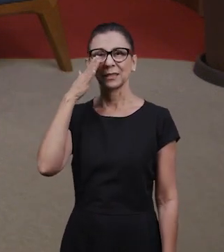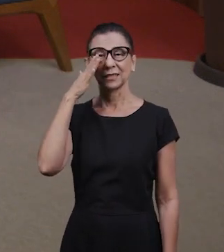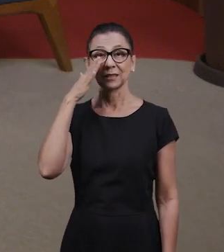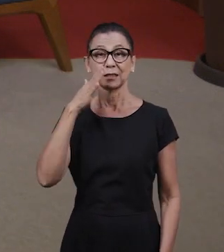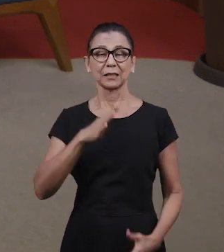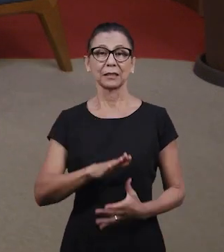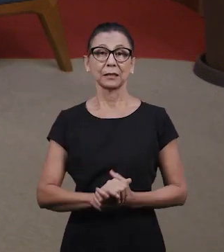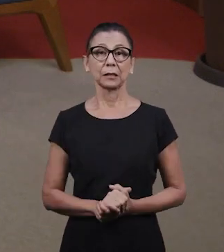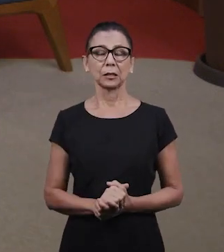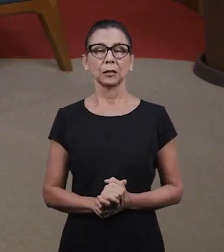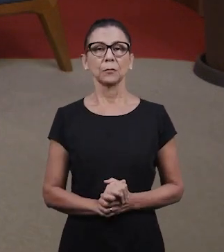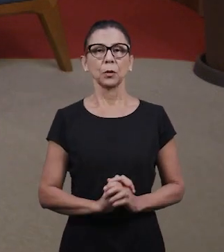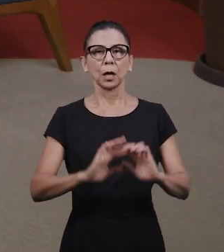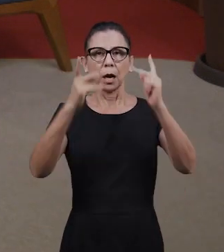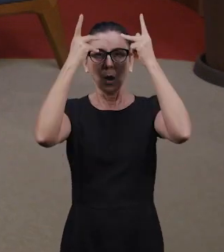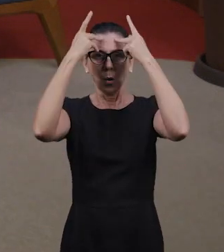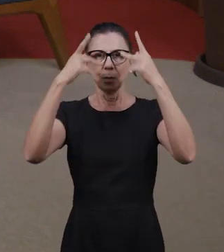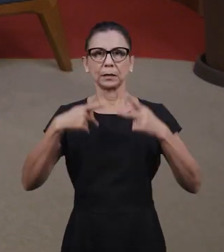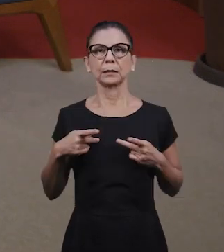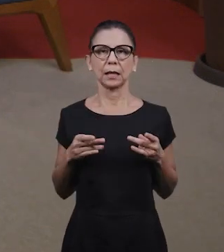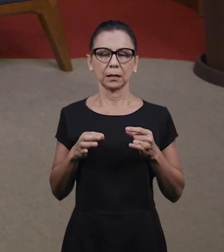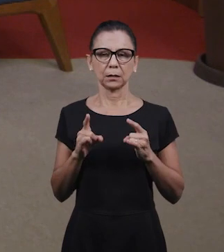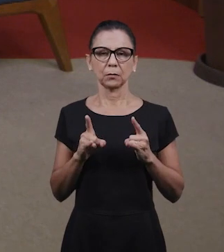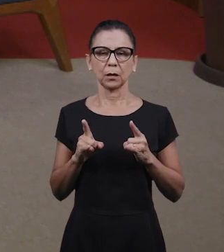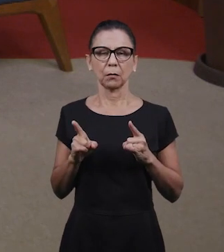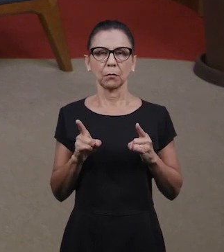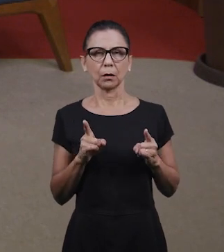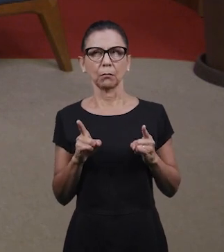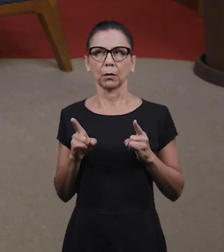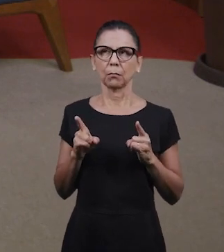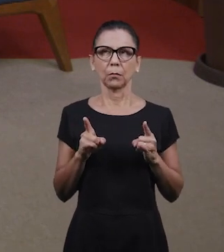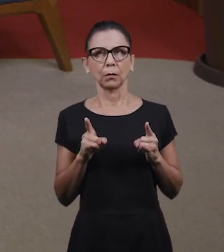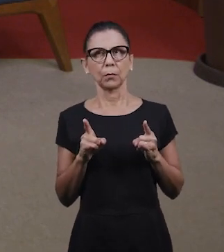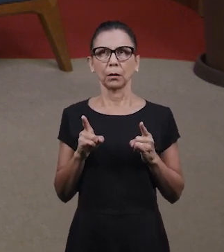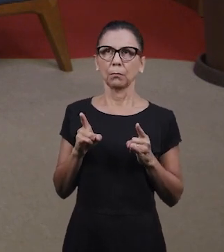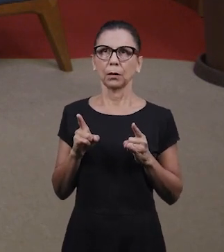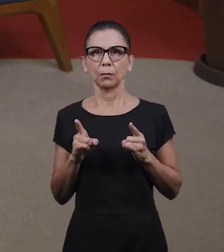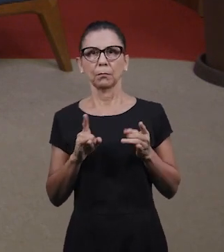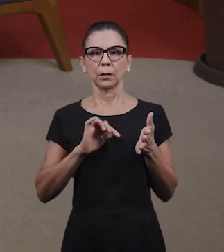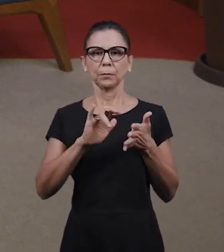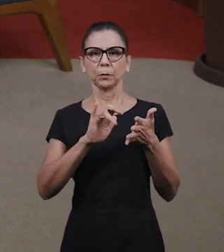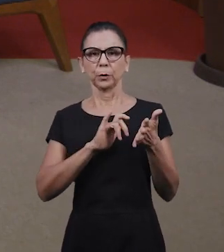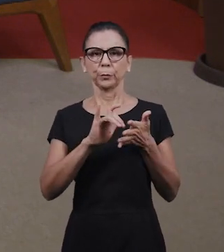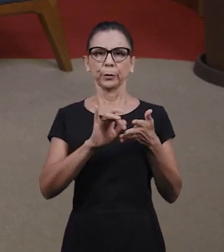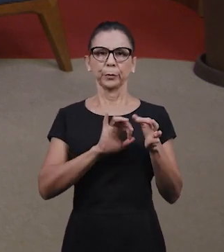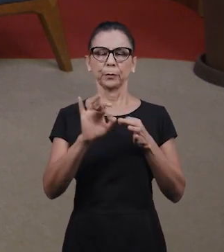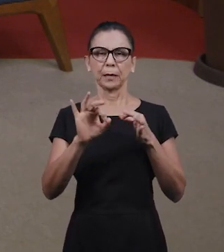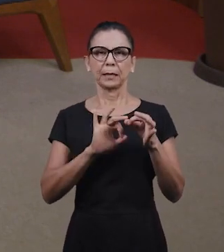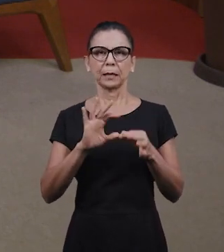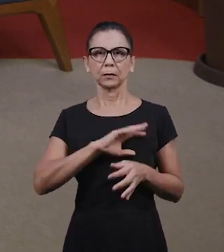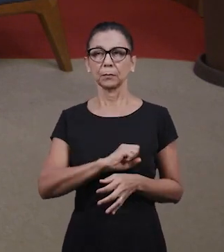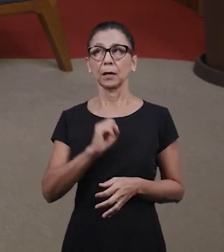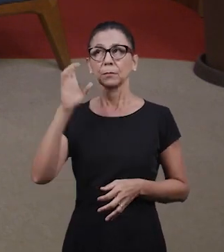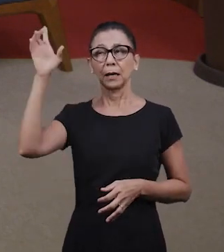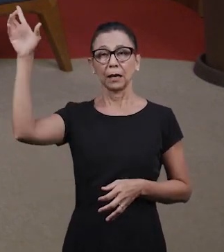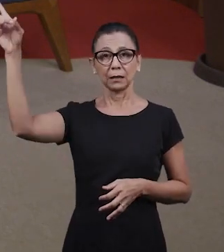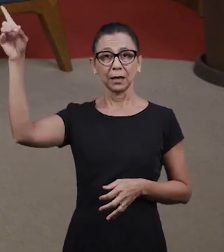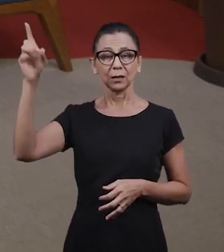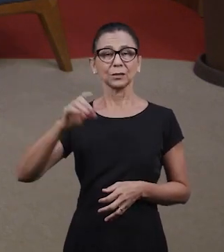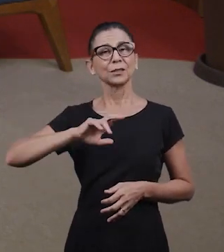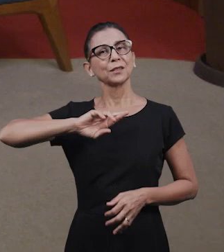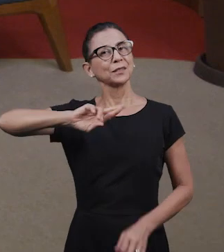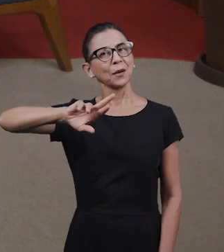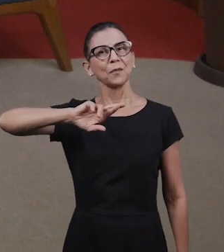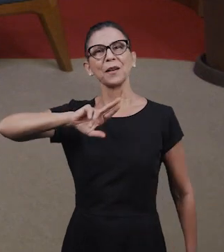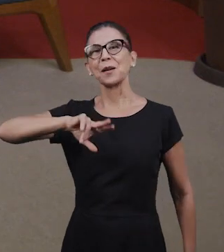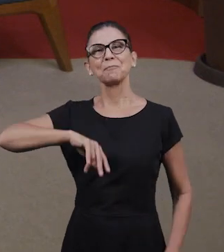monde. Donc, l'homme, pas volé, est programmé pour aimer à Dieu. Dieu l'aime, mais l'homme, il